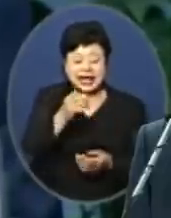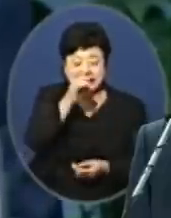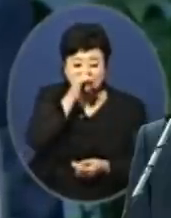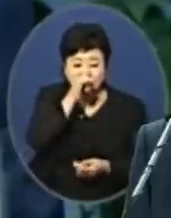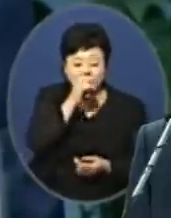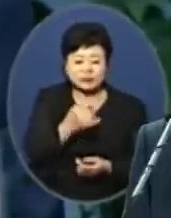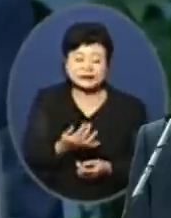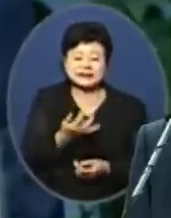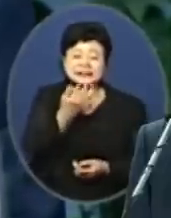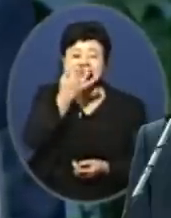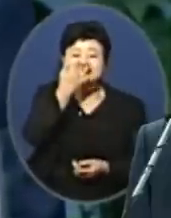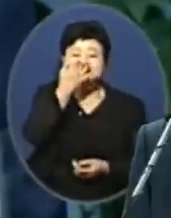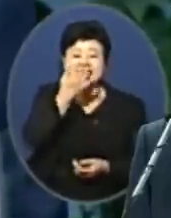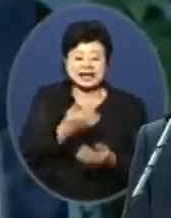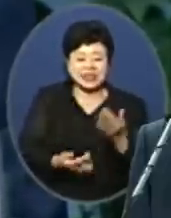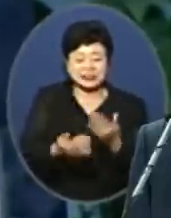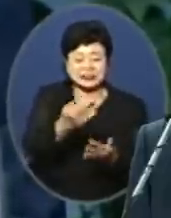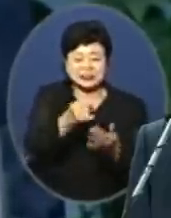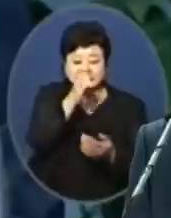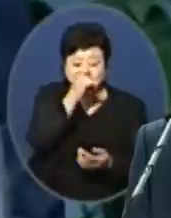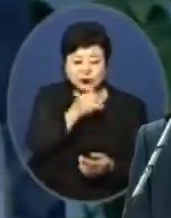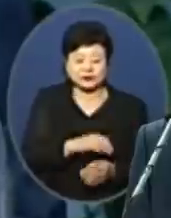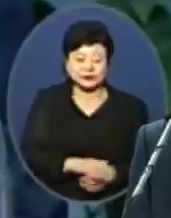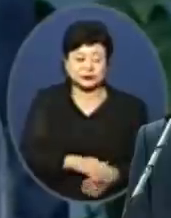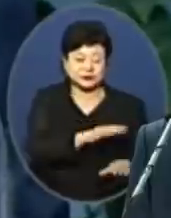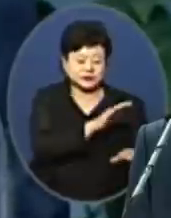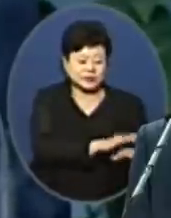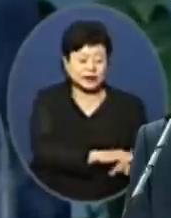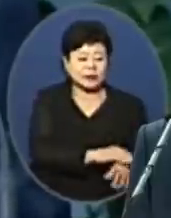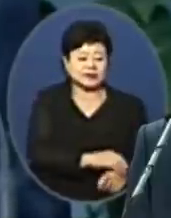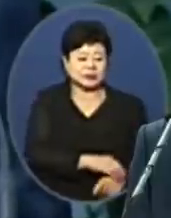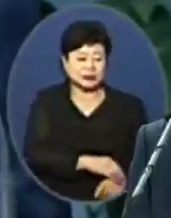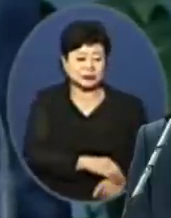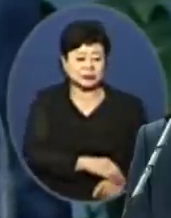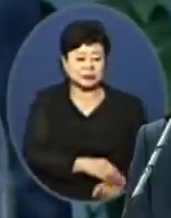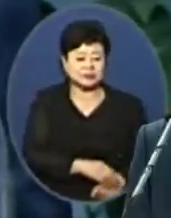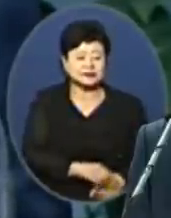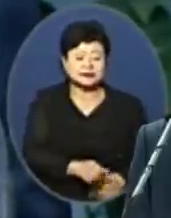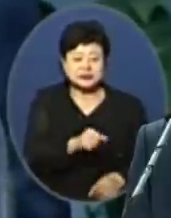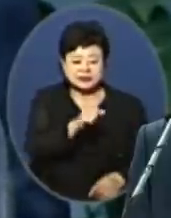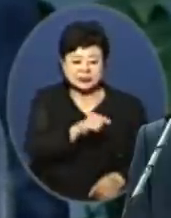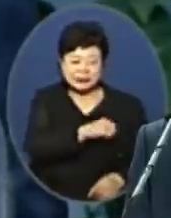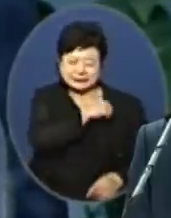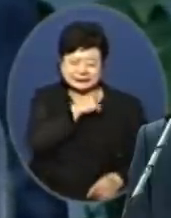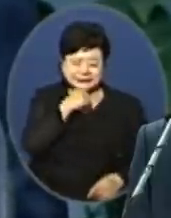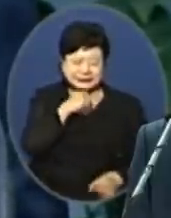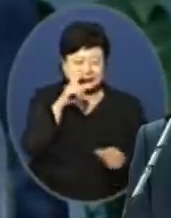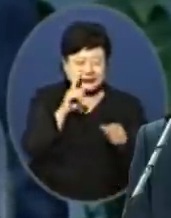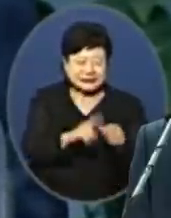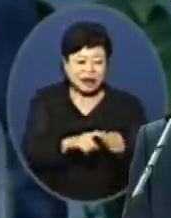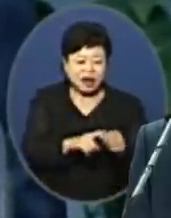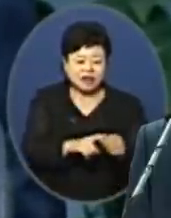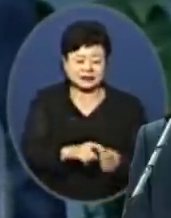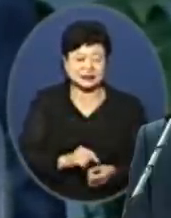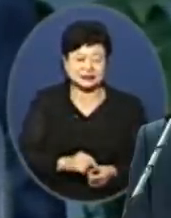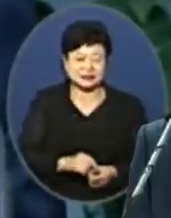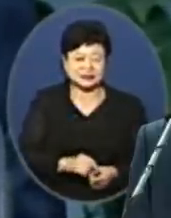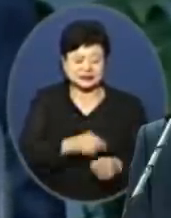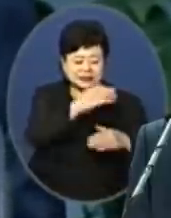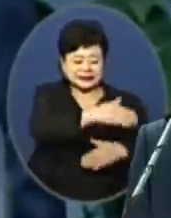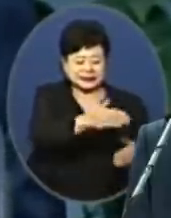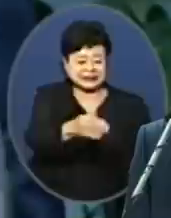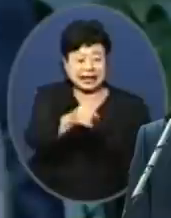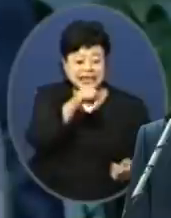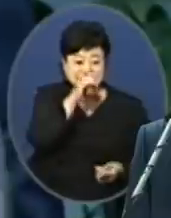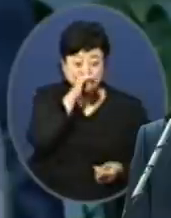있어서 향징을 태우고 그 다음 우측으로 가면 진설병이 있어서 하나님 앞에 떡상을